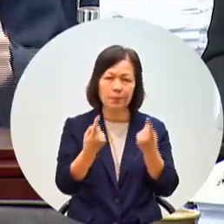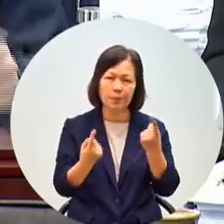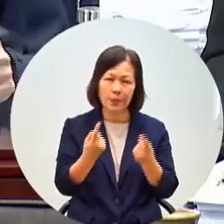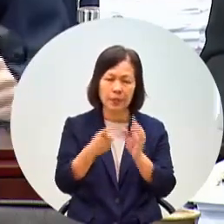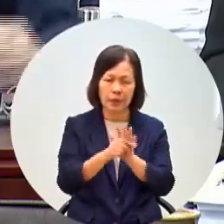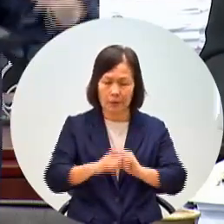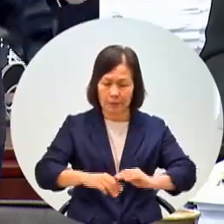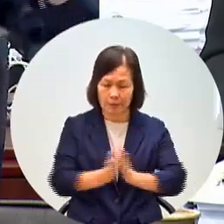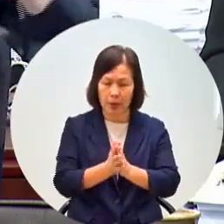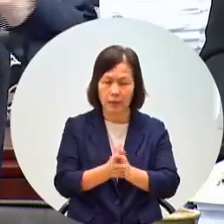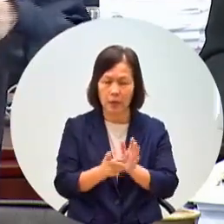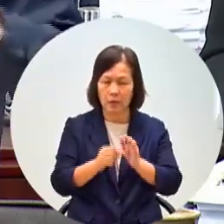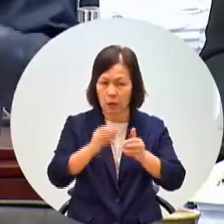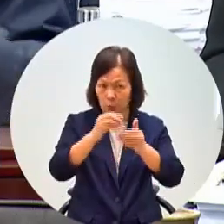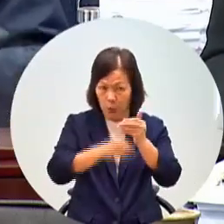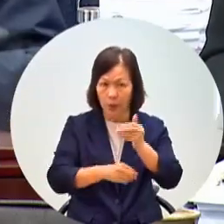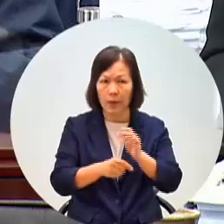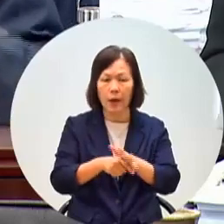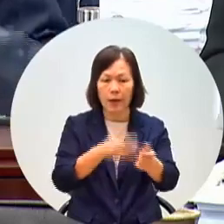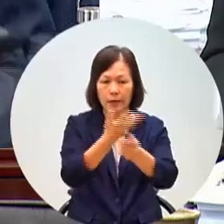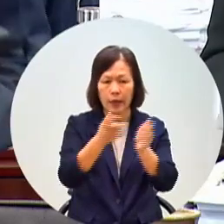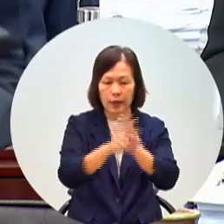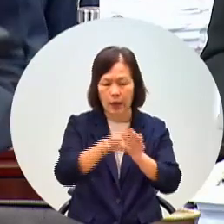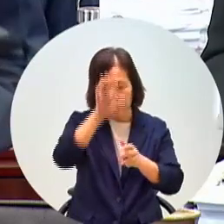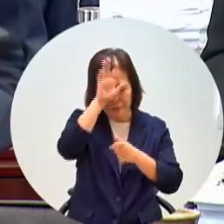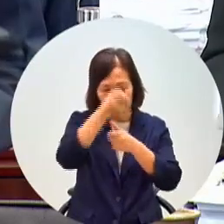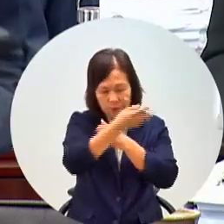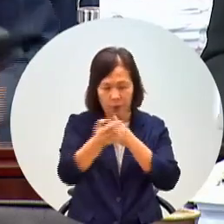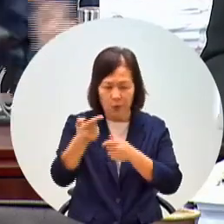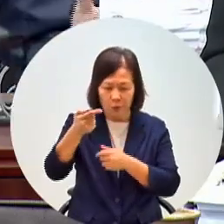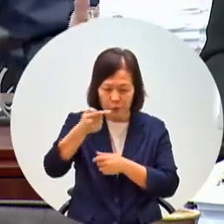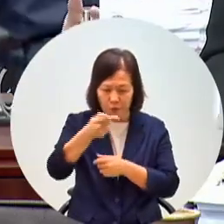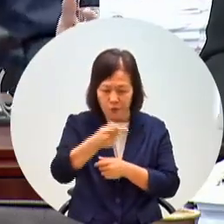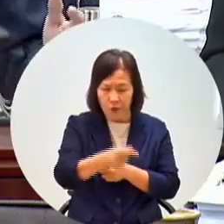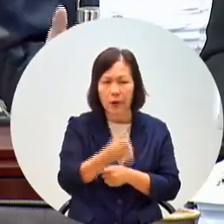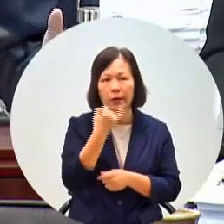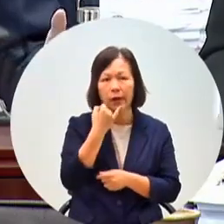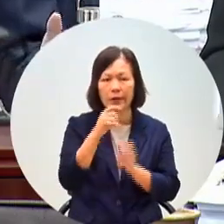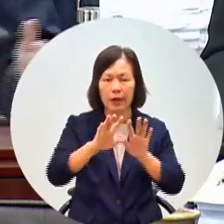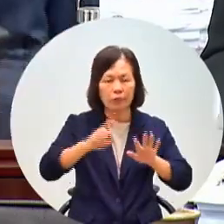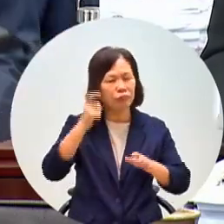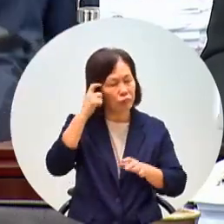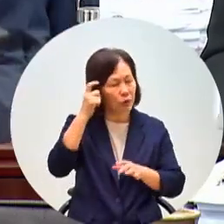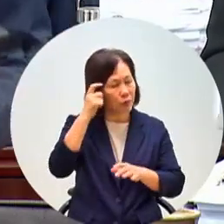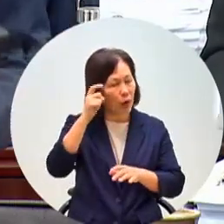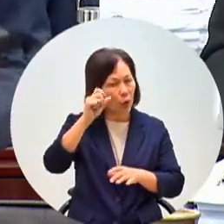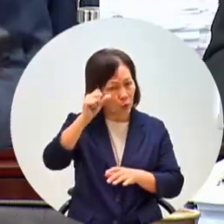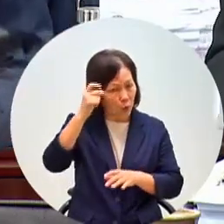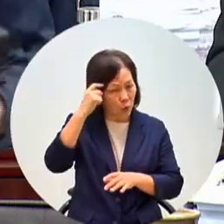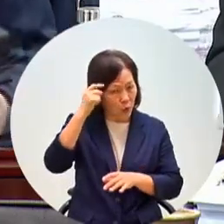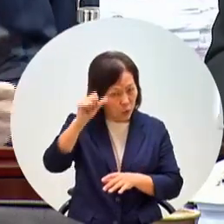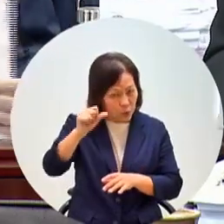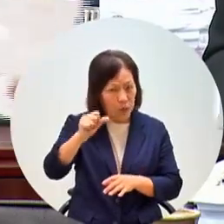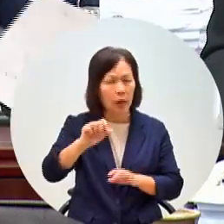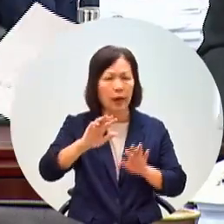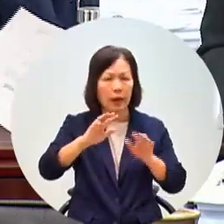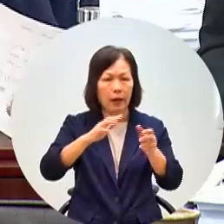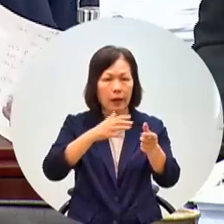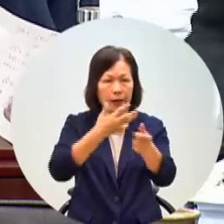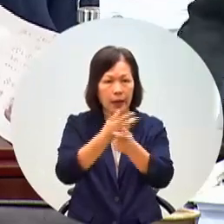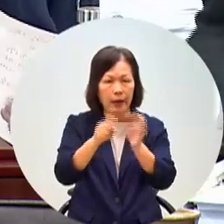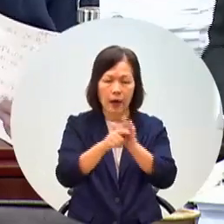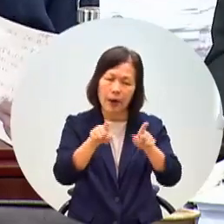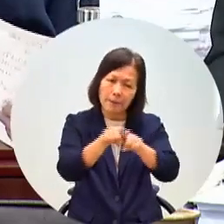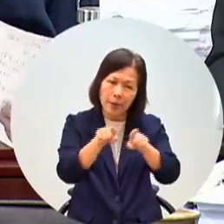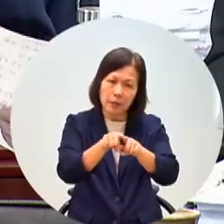立即性的一个措施，就先让这个疫情稍微这样缓下来，所以我想5天大概可以让我们的这个平